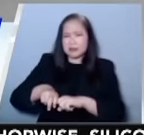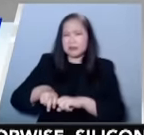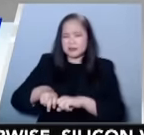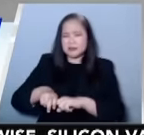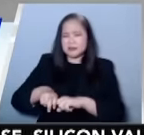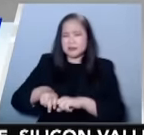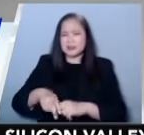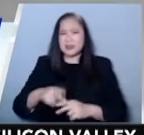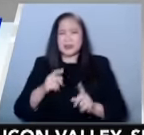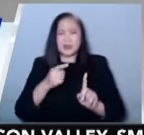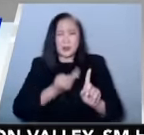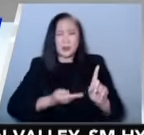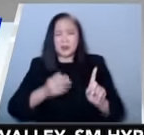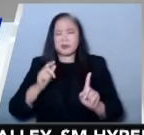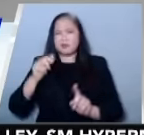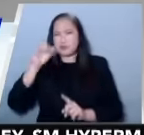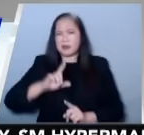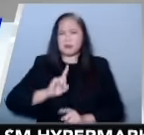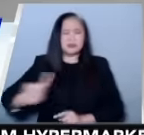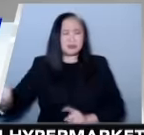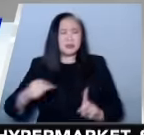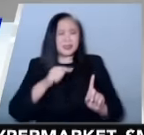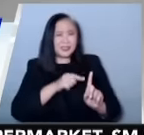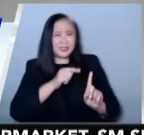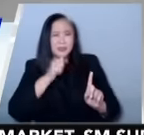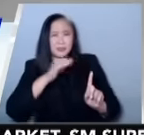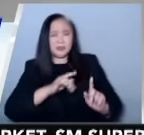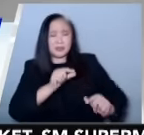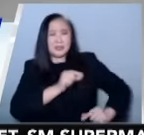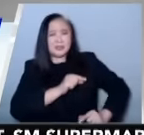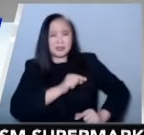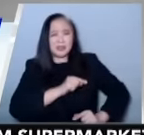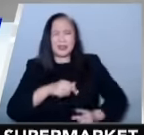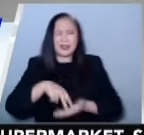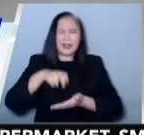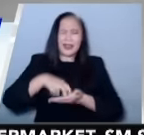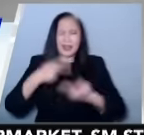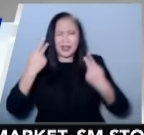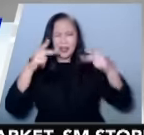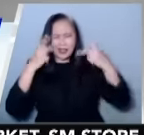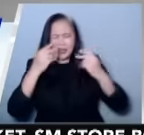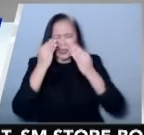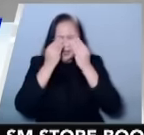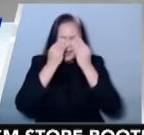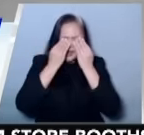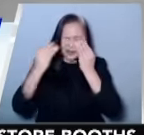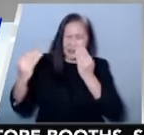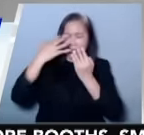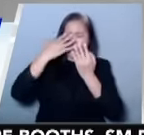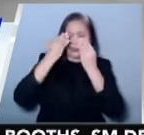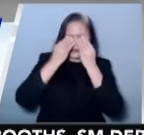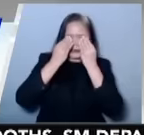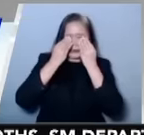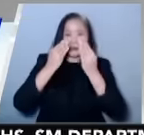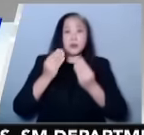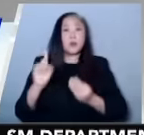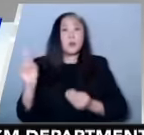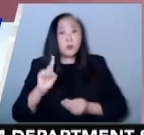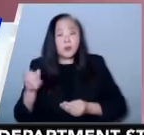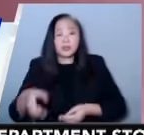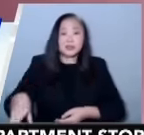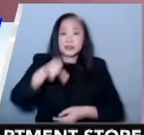ang lalaki, habang ang lady guard napalundag at tila nasaktan. Ang isinaboy pala sa kanya,